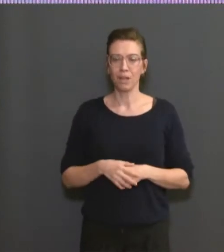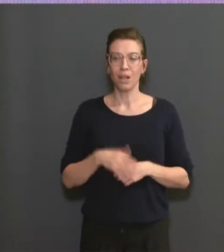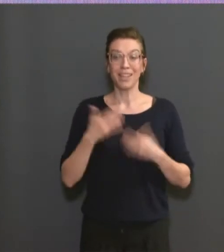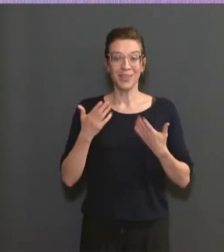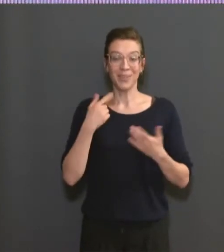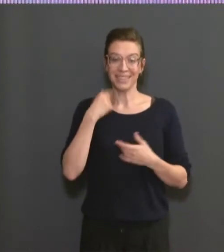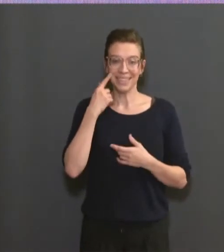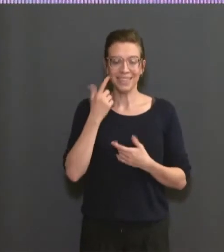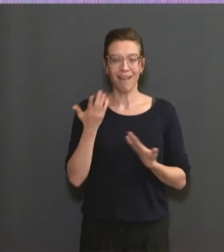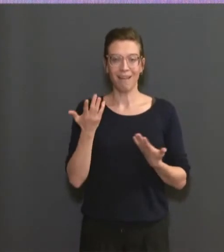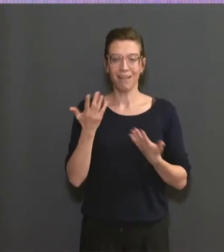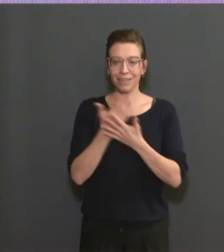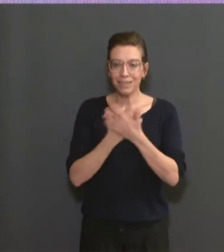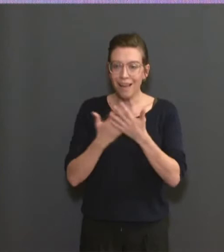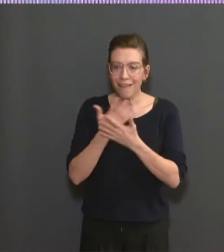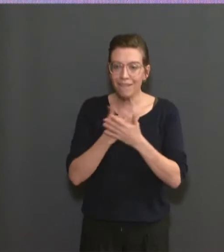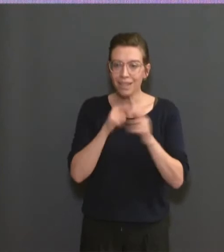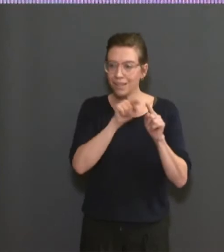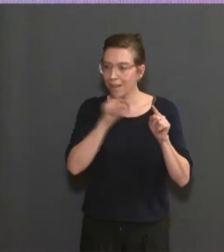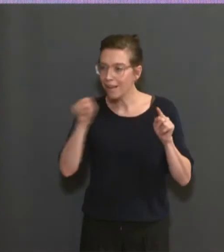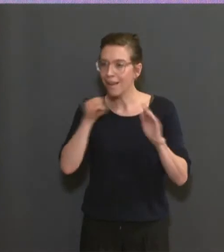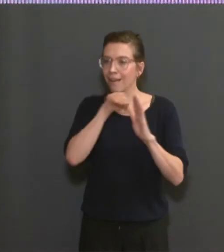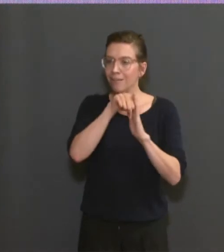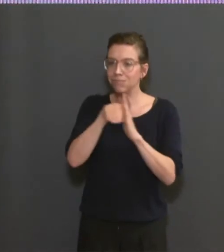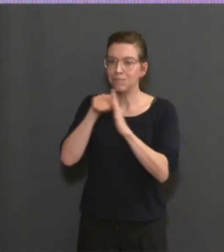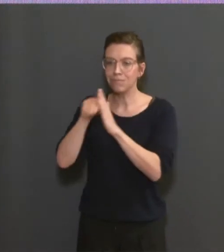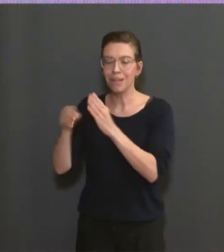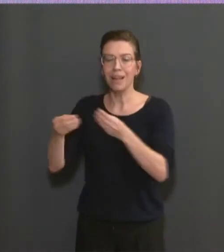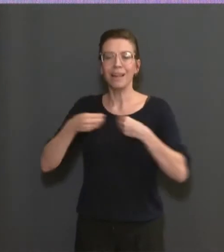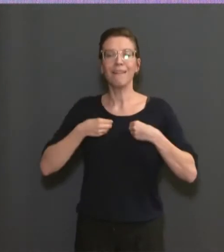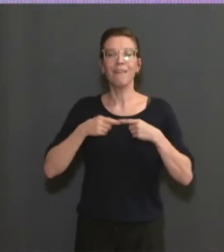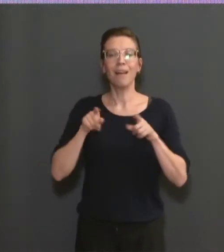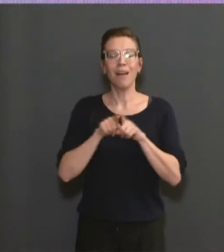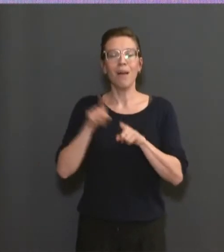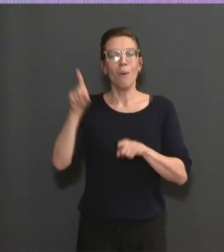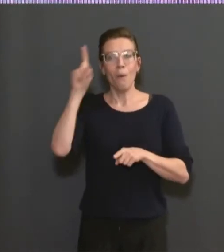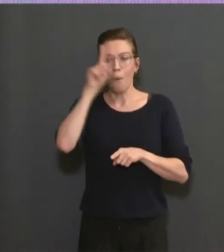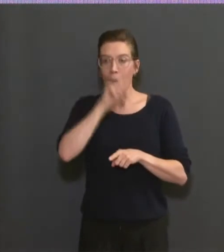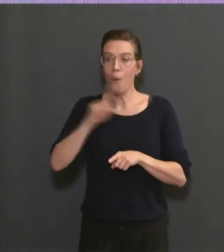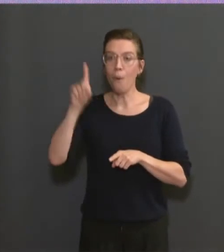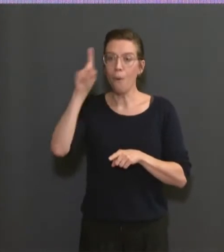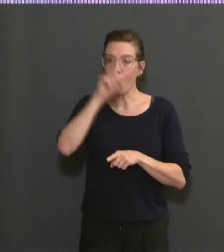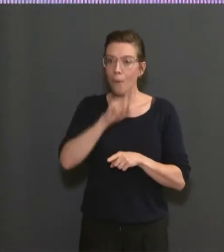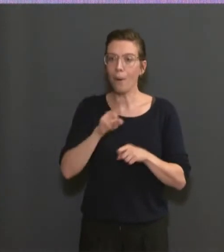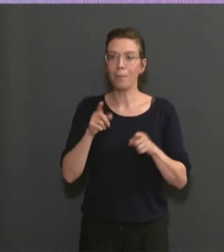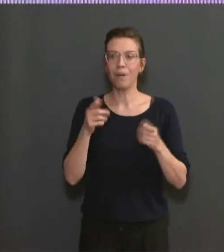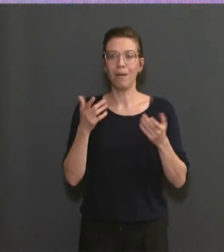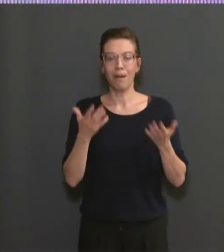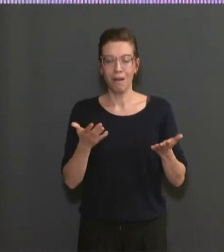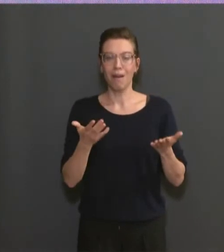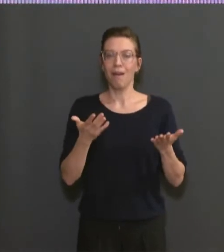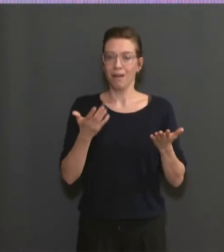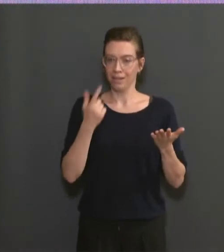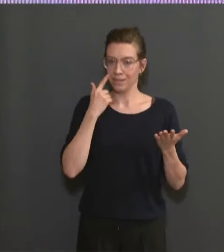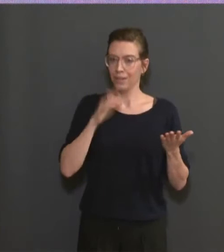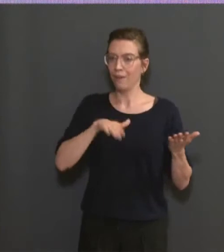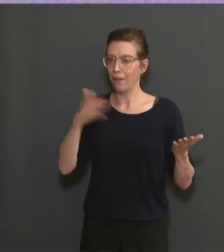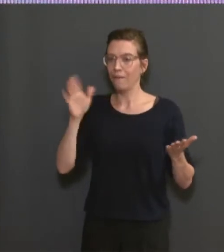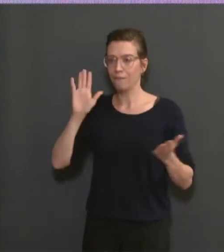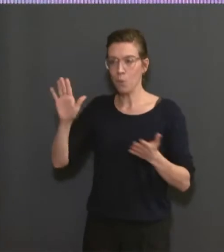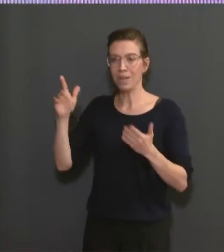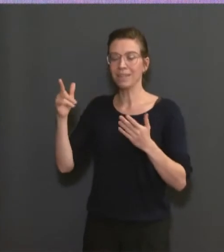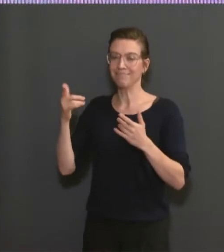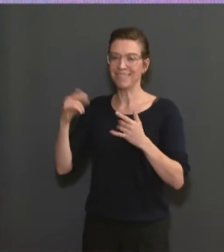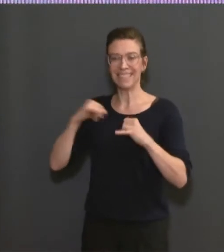verliezen dat de situatie in de zorg en in de medische sector nog steeds heel zwaar is. Maar we zijn met z'n allen op de goede